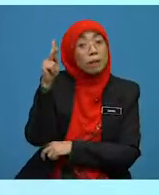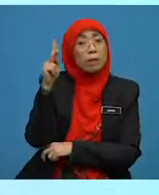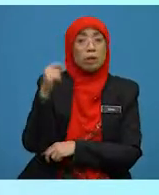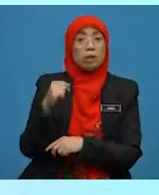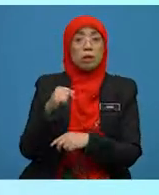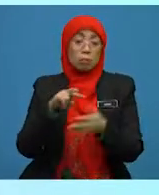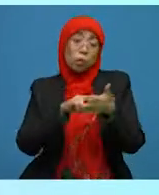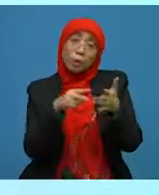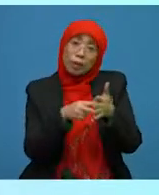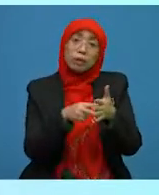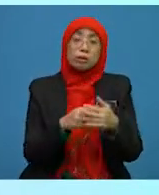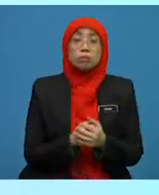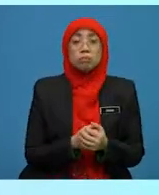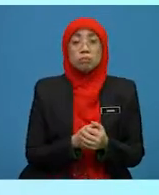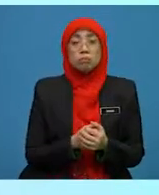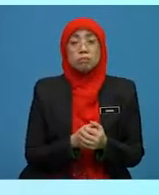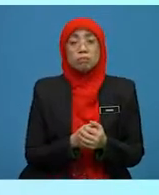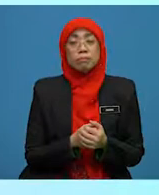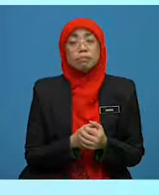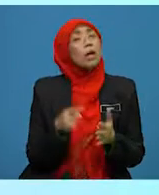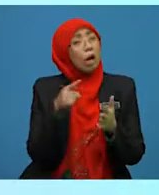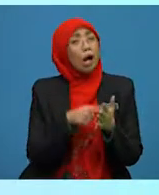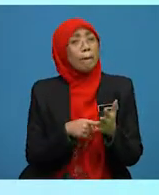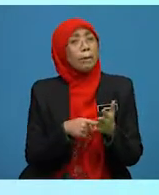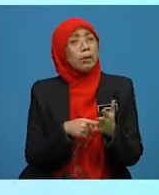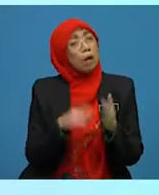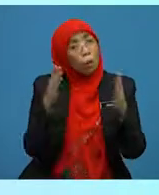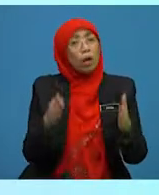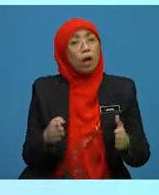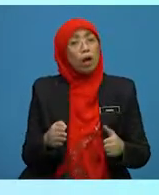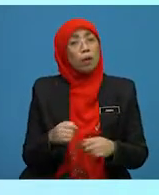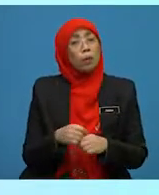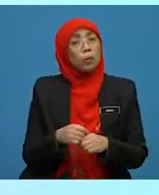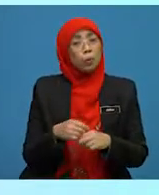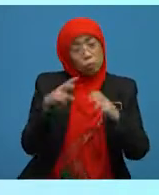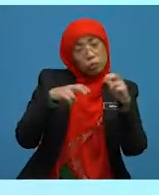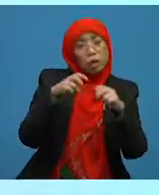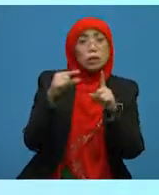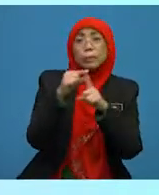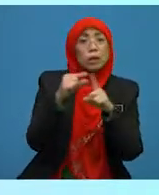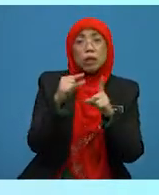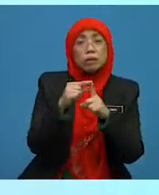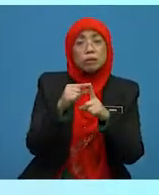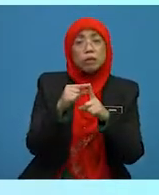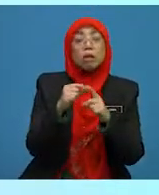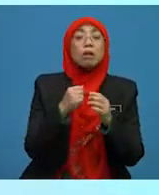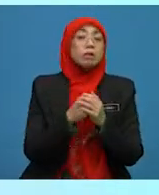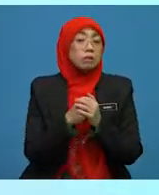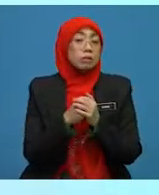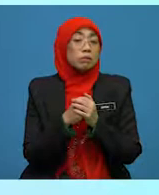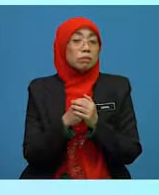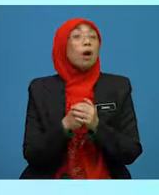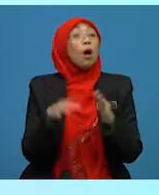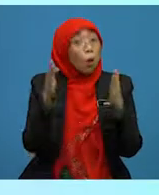makna. Antara yang dikaji ialah hubungan antara perkataan dengan perkara yang